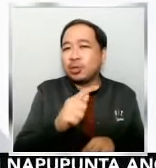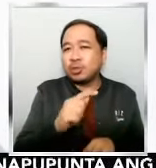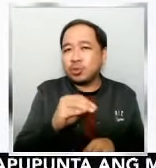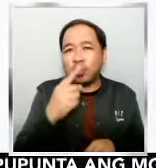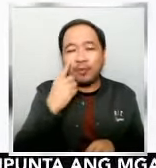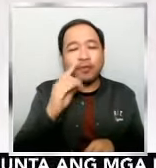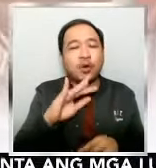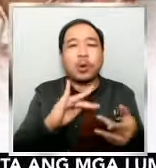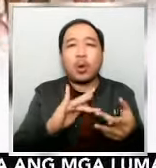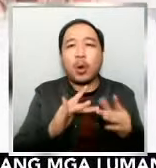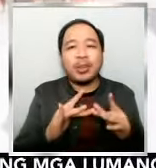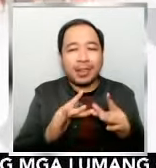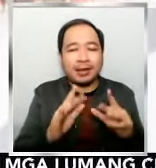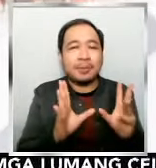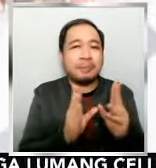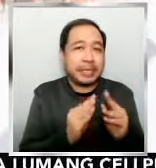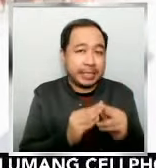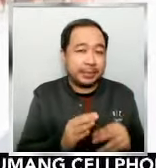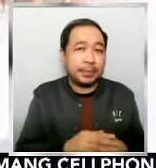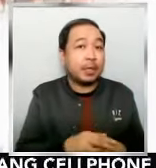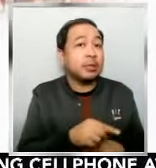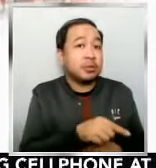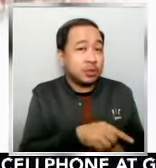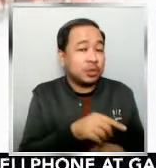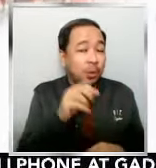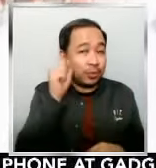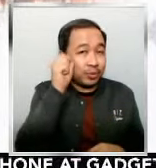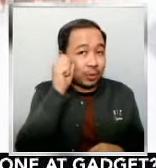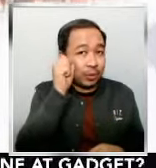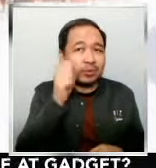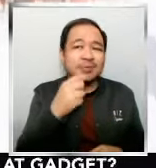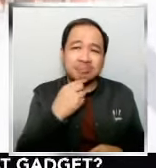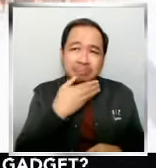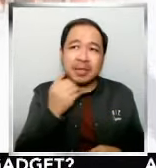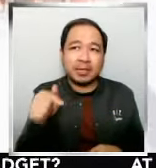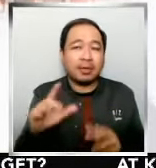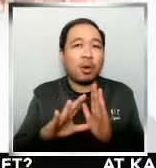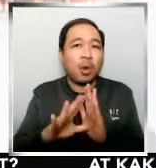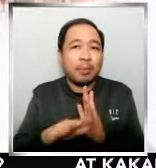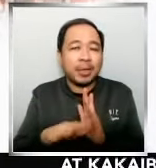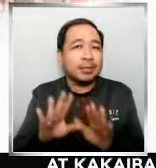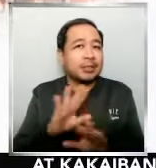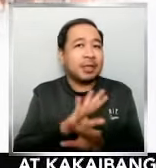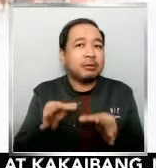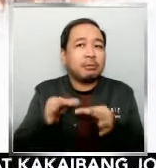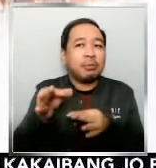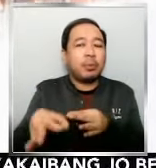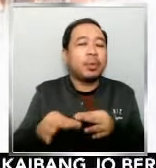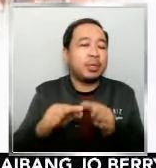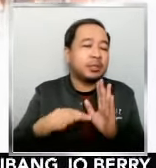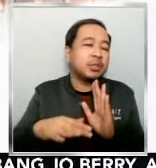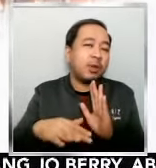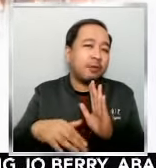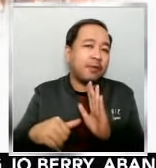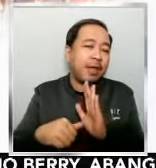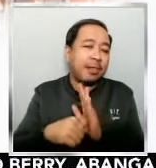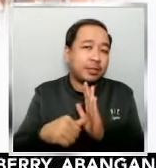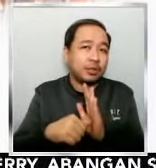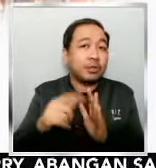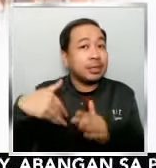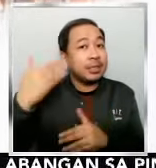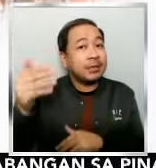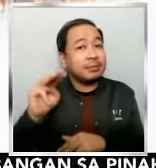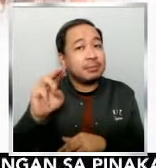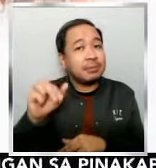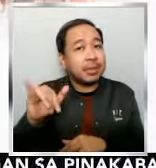kamustahan. Sabi naman ni Soto, mainam ang pagsisiguro ng COMELEC na hindi mapopostpone ang eleksyon sa Mayo. Gayunpaman, handa raw ang